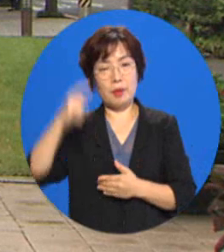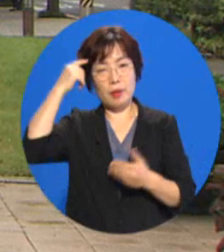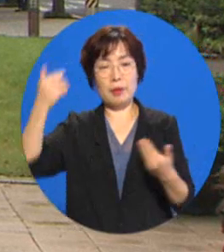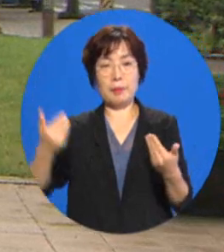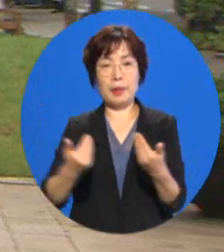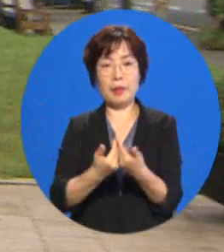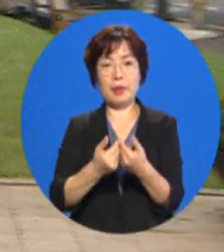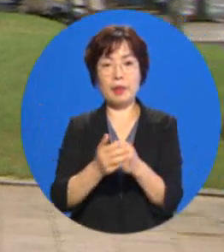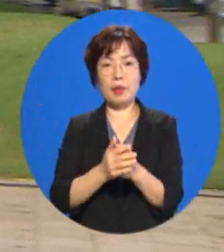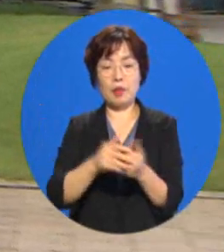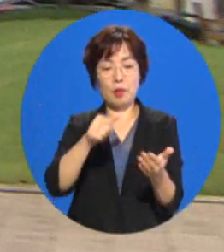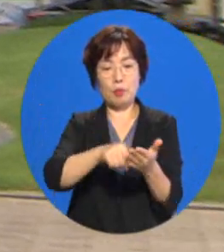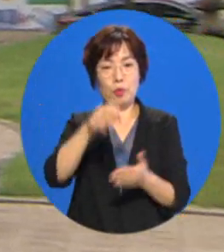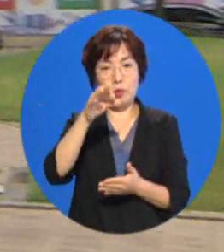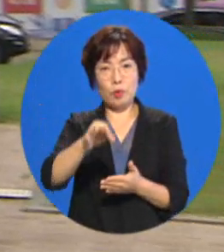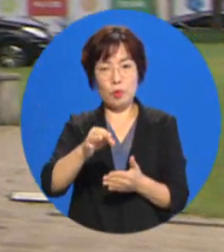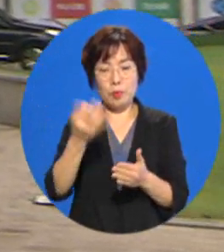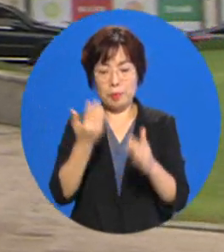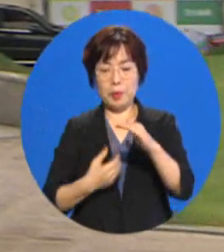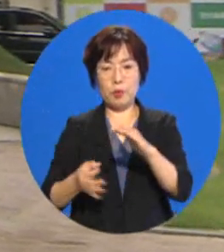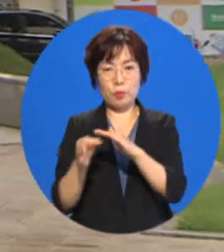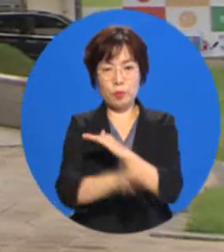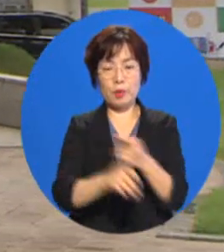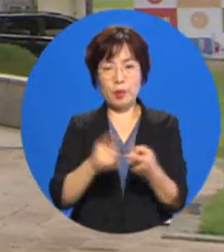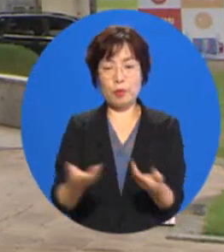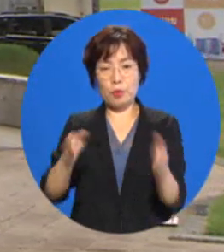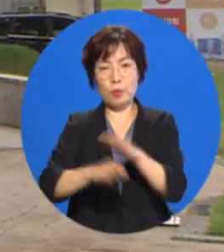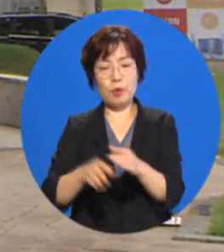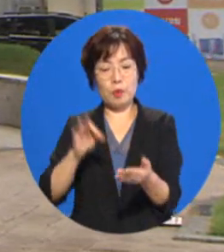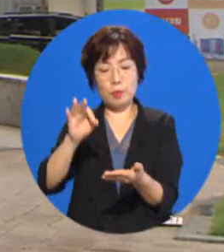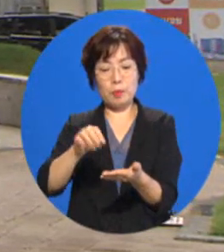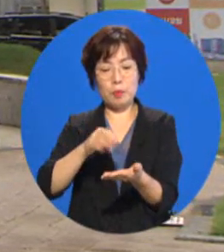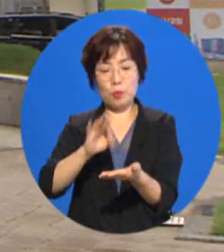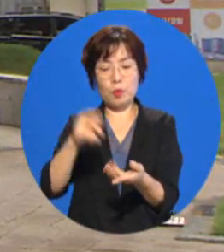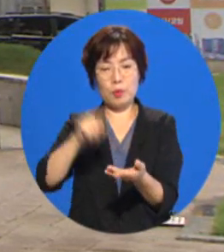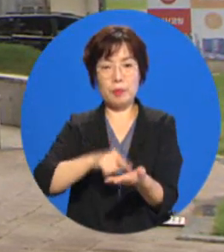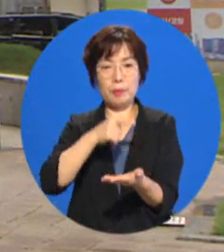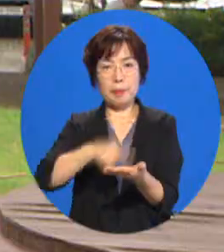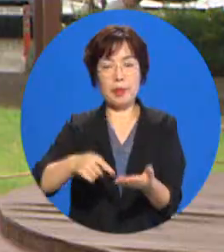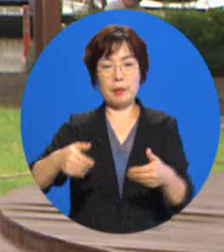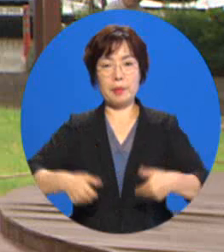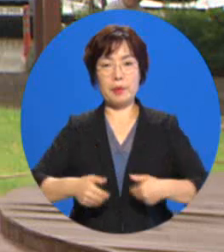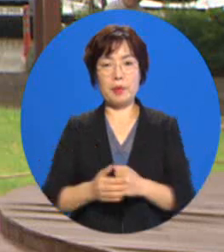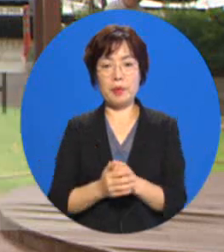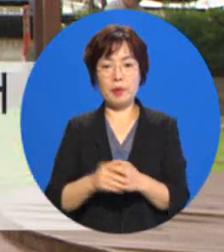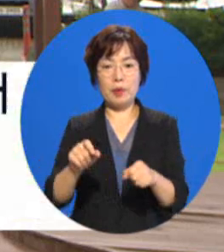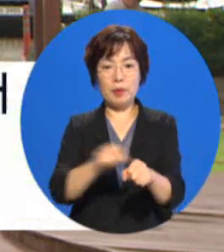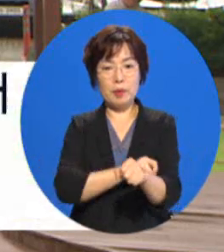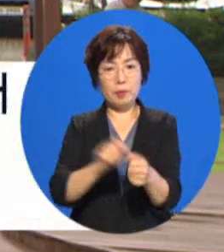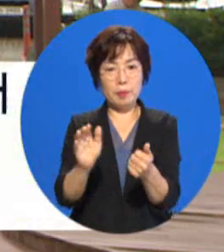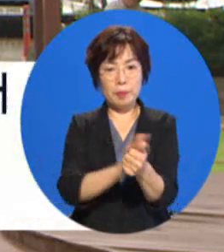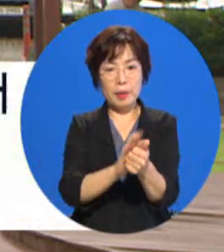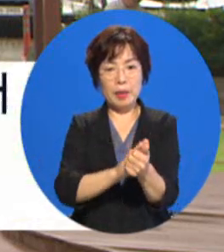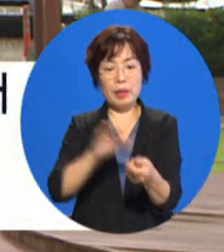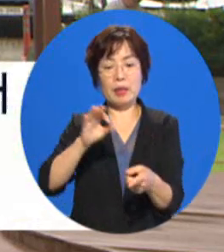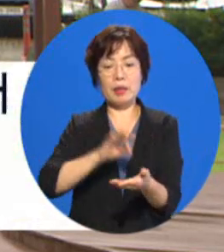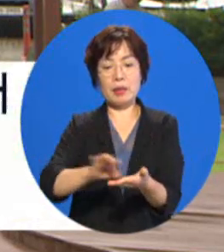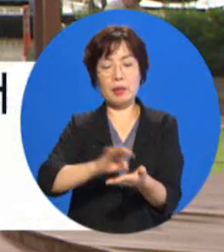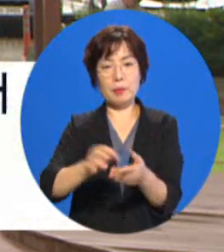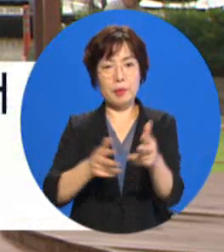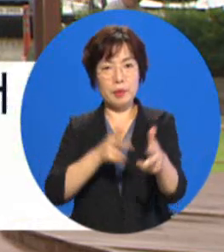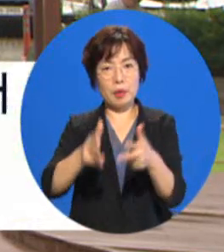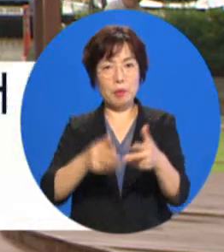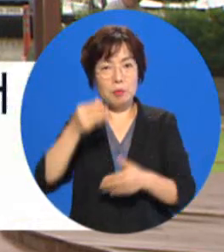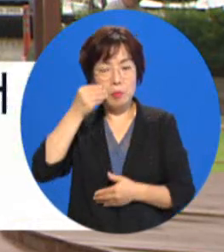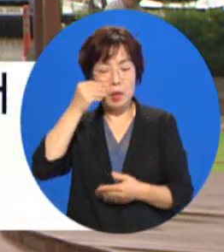기존에 투입된 자재대금과 선급금은 매몰 비용으로 처리해야 한다고 주장하고 있습니다. 특혜성 낭비 사업으로